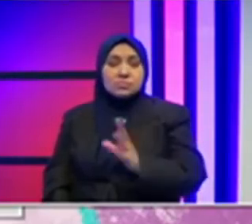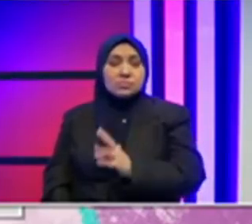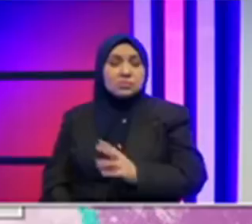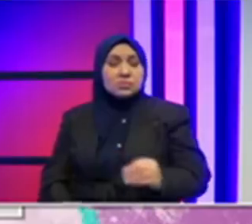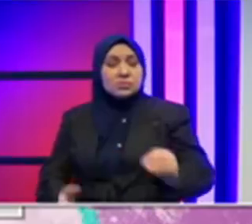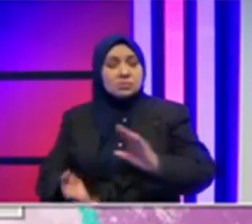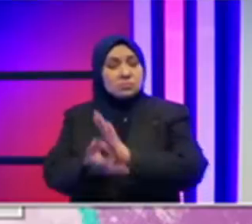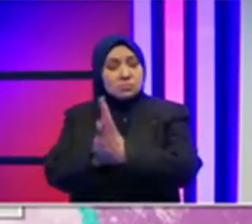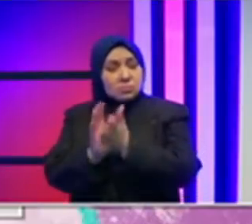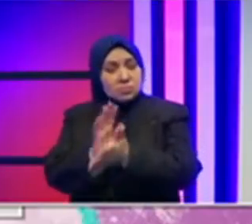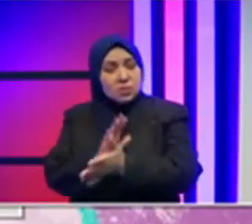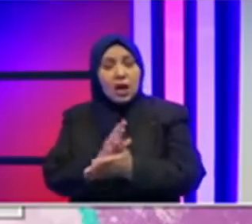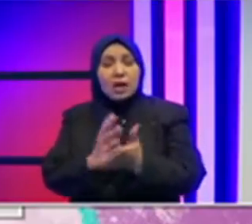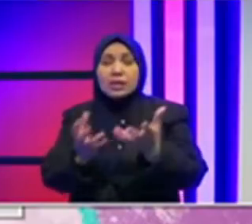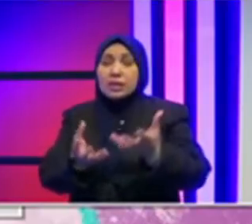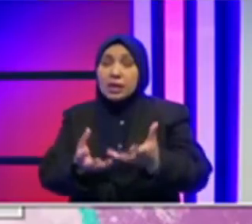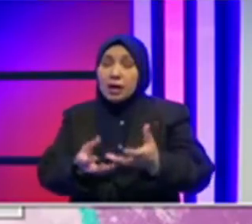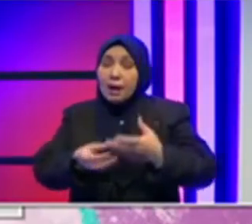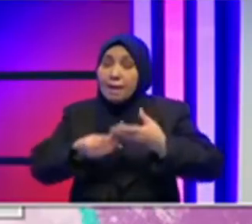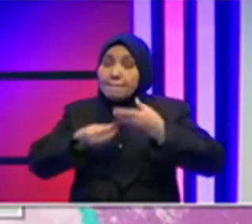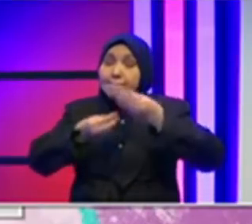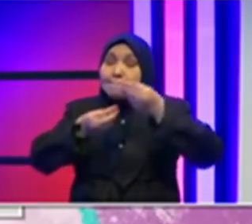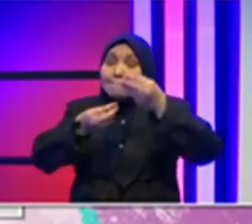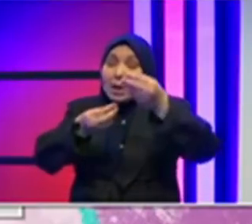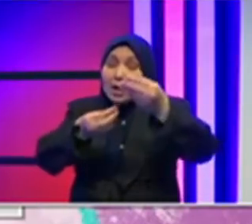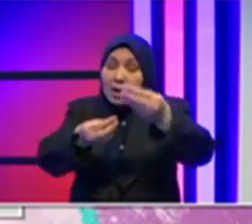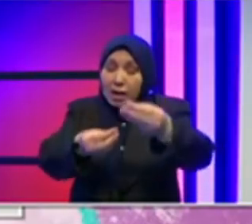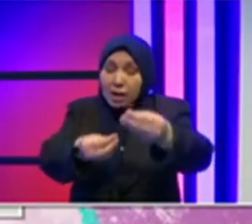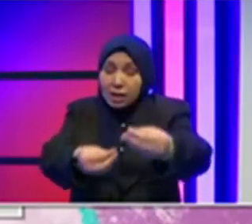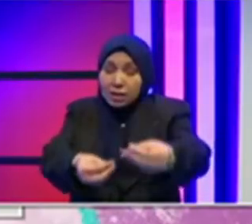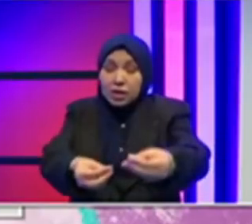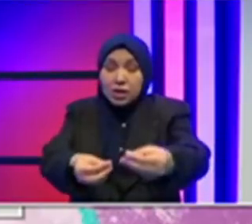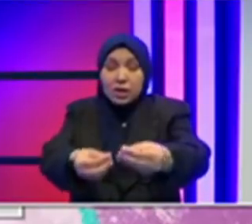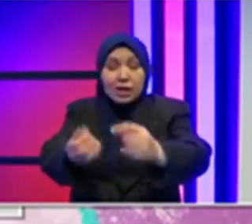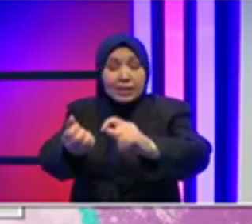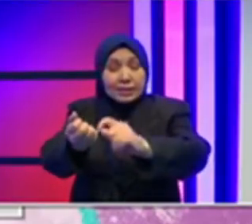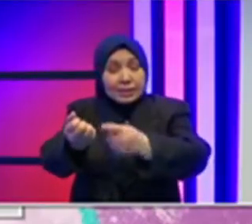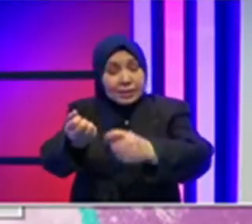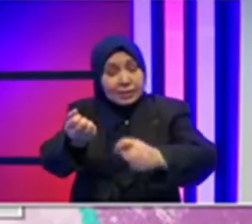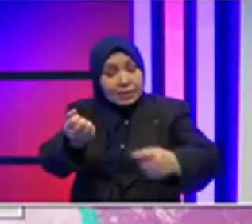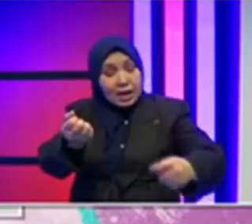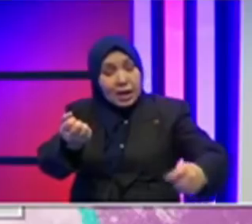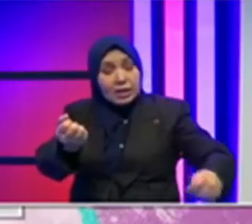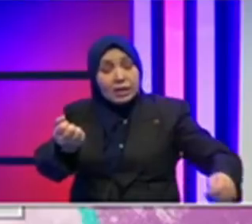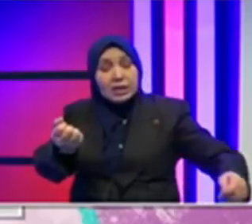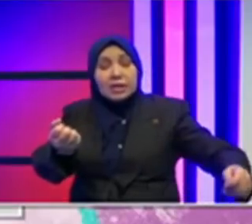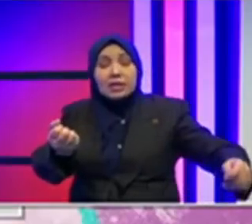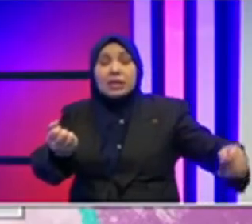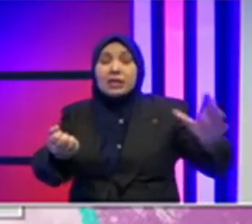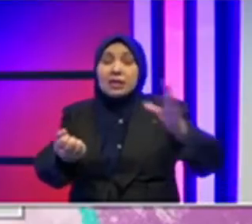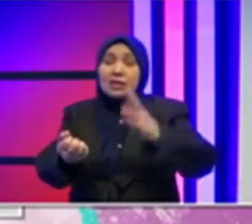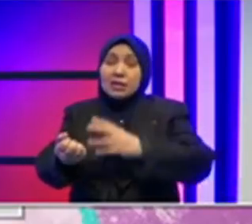فليمدد بسبب إلى السماء